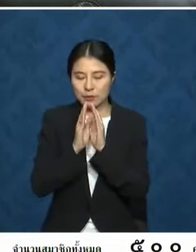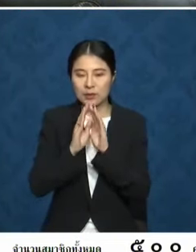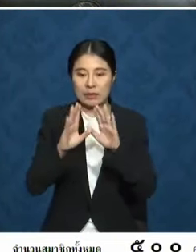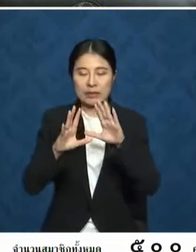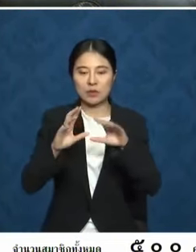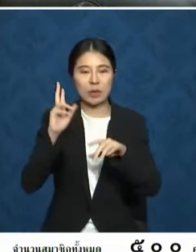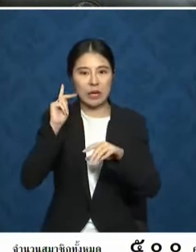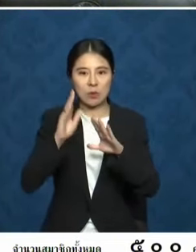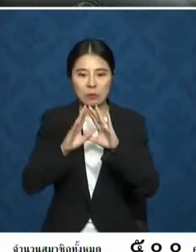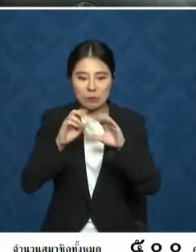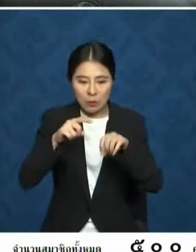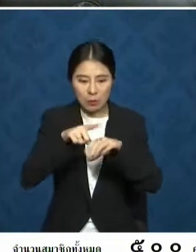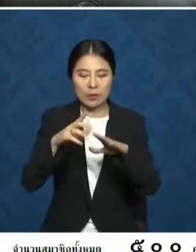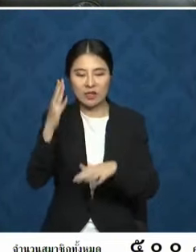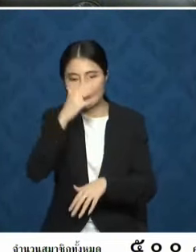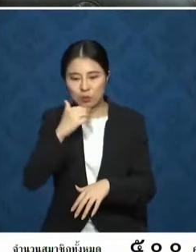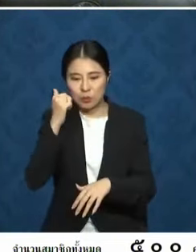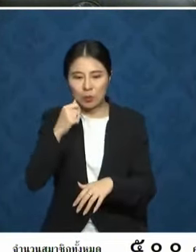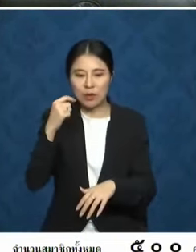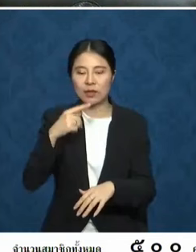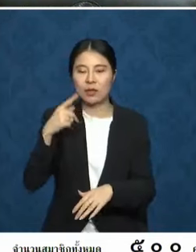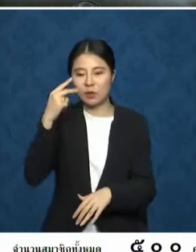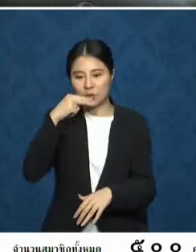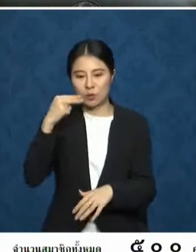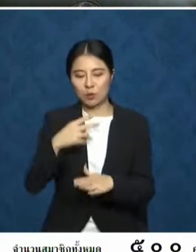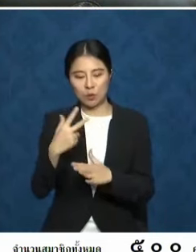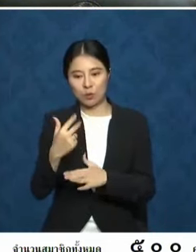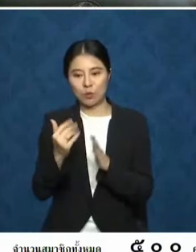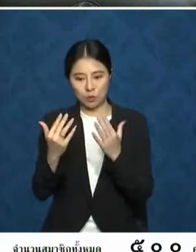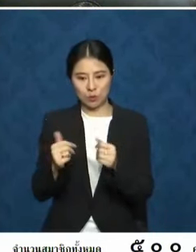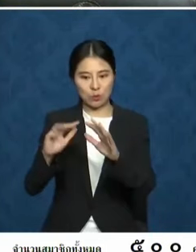าสวัทยาน εณ น่าจะพยายามทจะอธิบาย